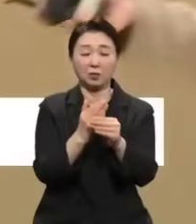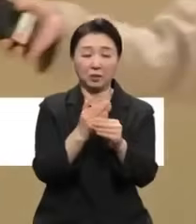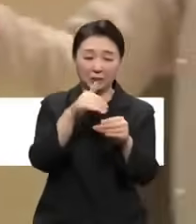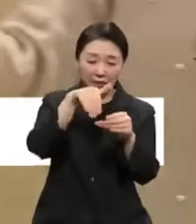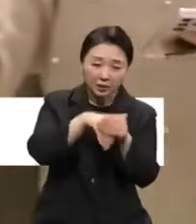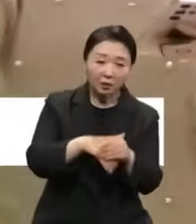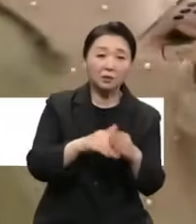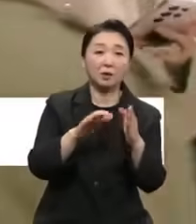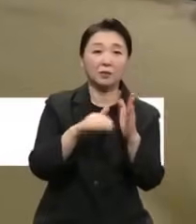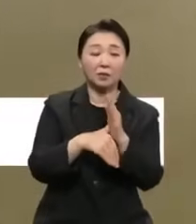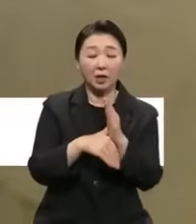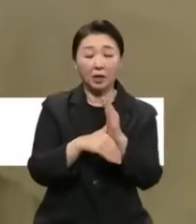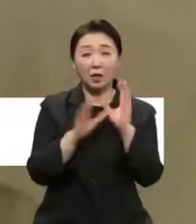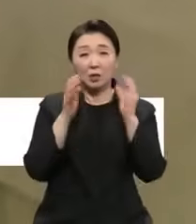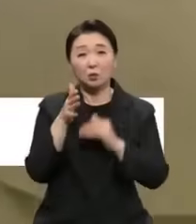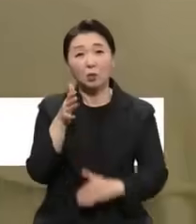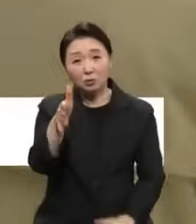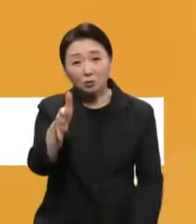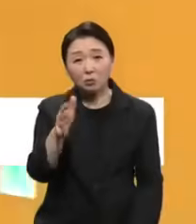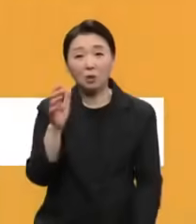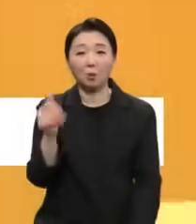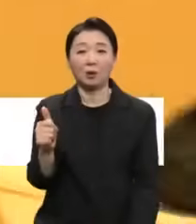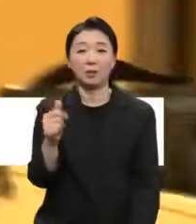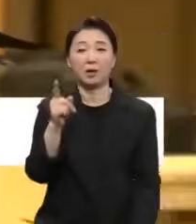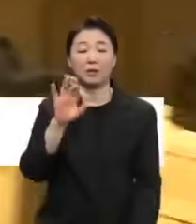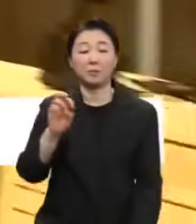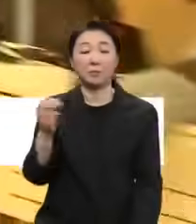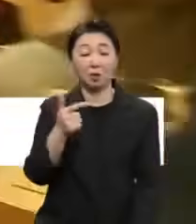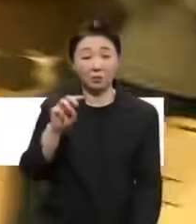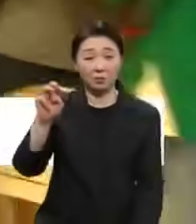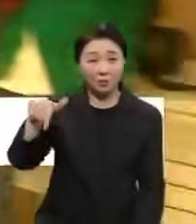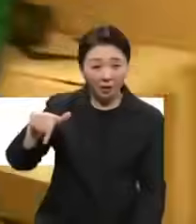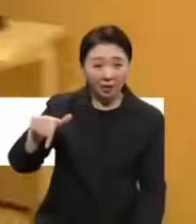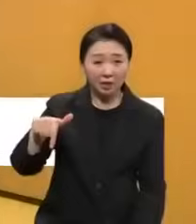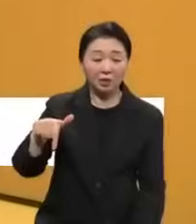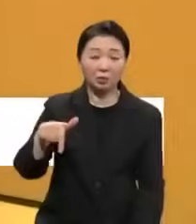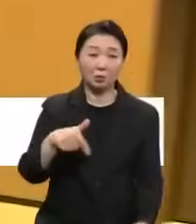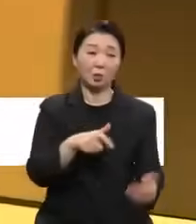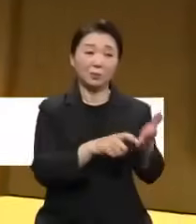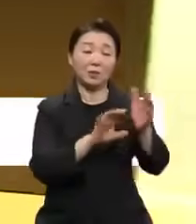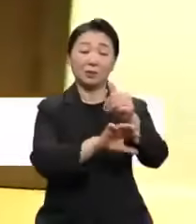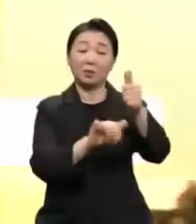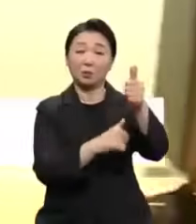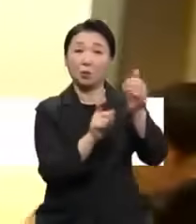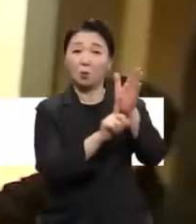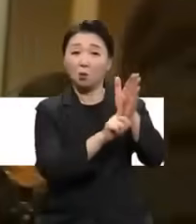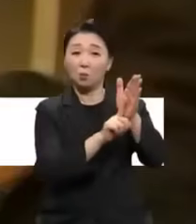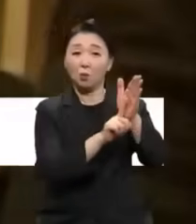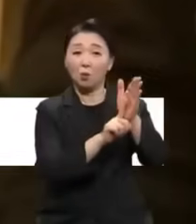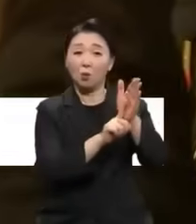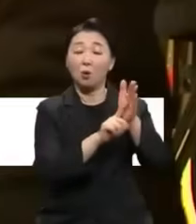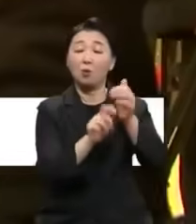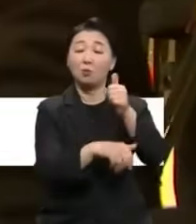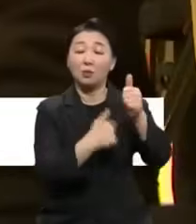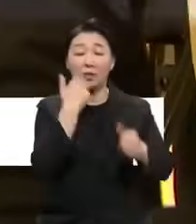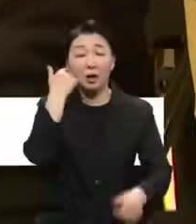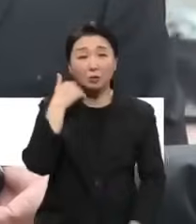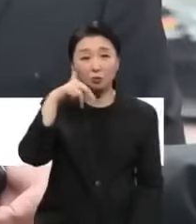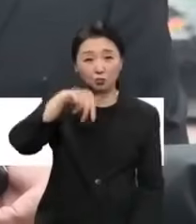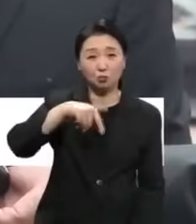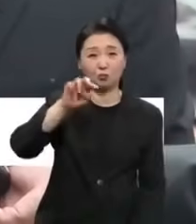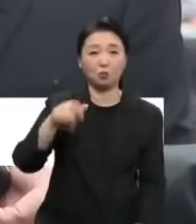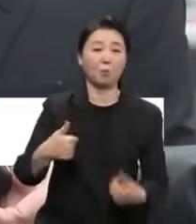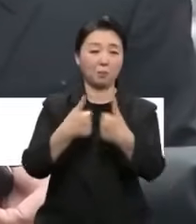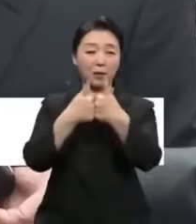결선에는 대한소아청소년과 회장인 임현택 후보와 의협 비대위 언론홍보위원장인 주수호 후보가